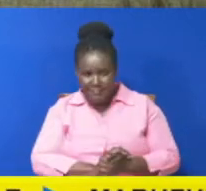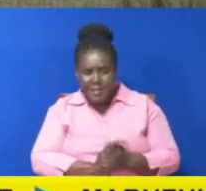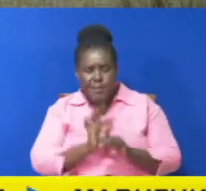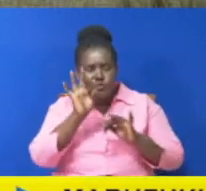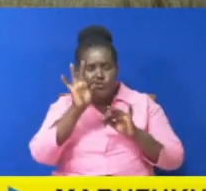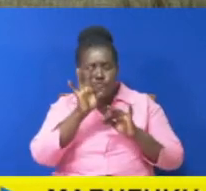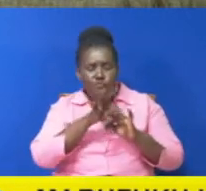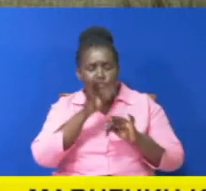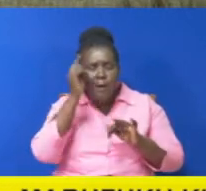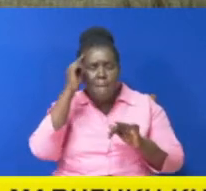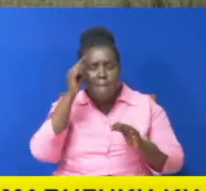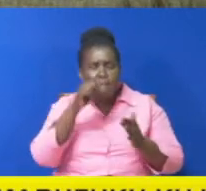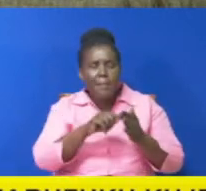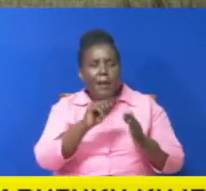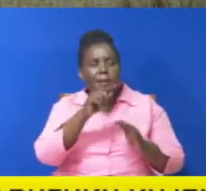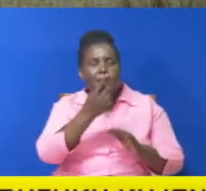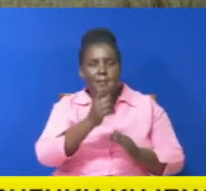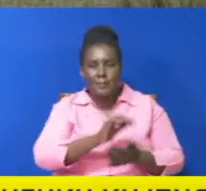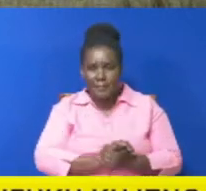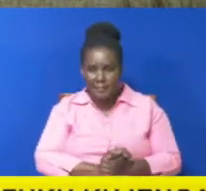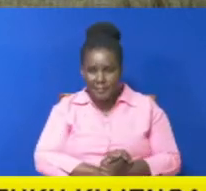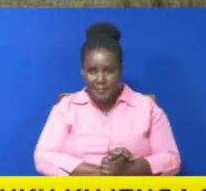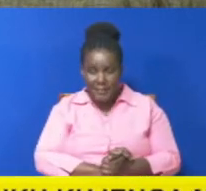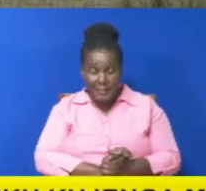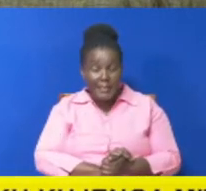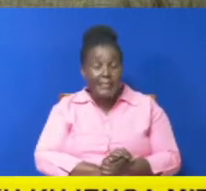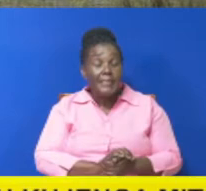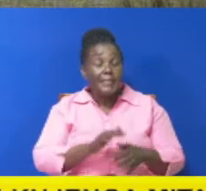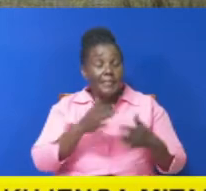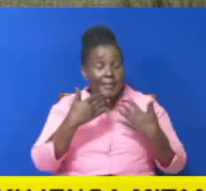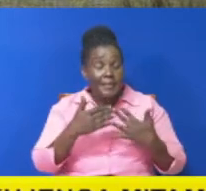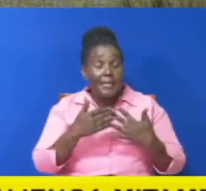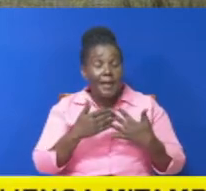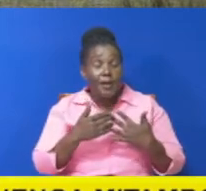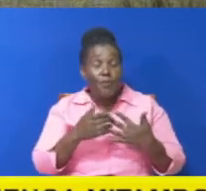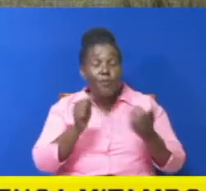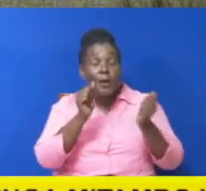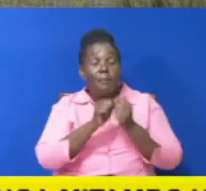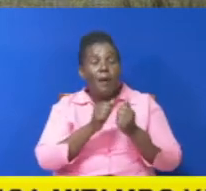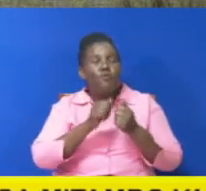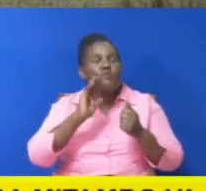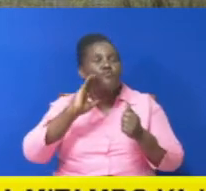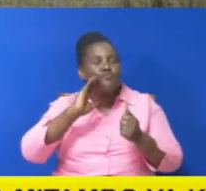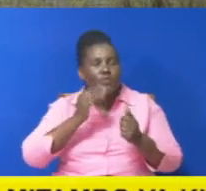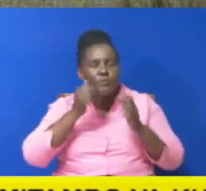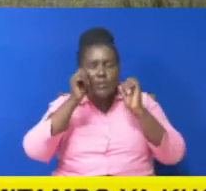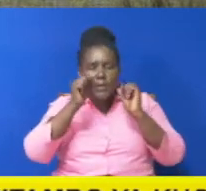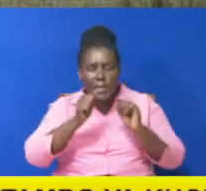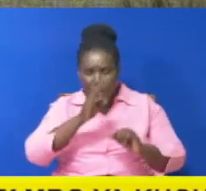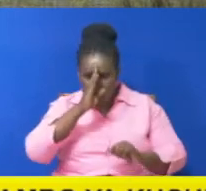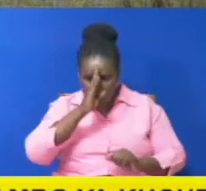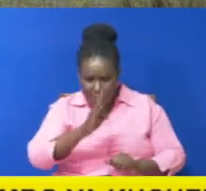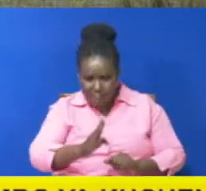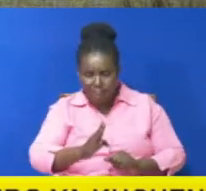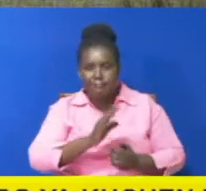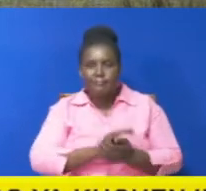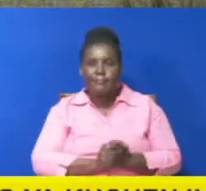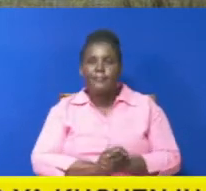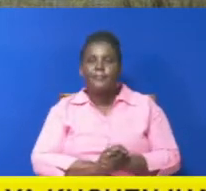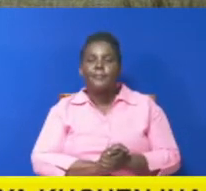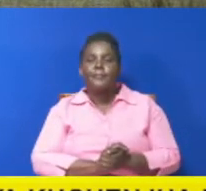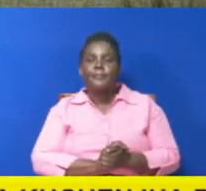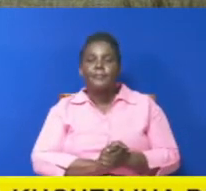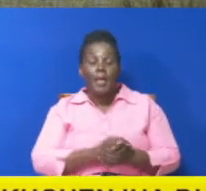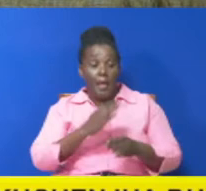yeye anatishia yake. Vifuatavyo ni vitu vya msingi sana kijana, iwe wa kike au wa kiume, unatakiwa vizingatie. Cha